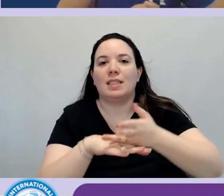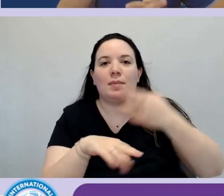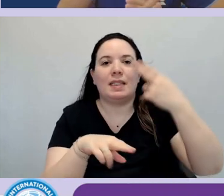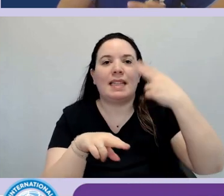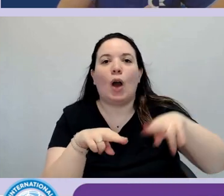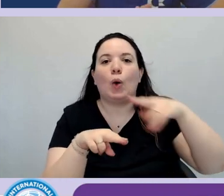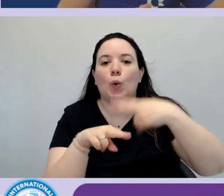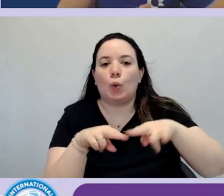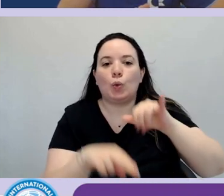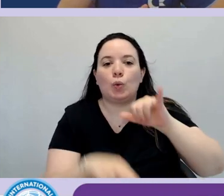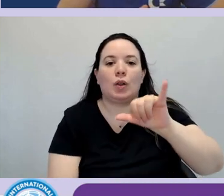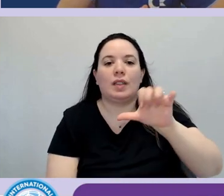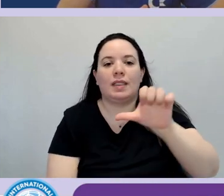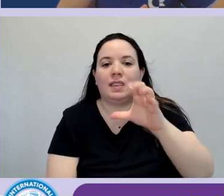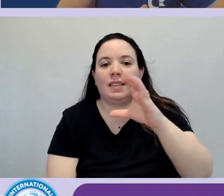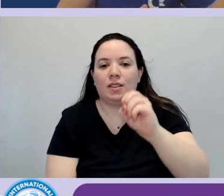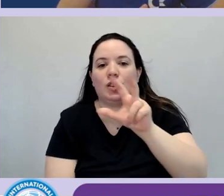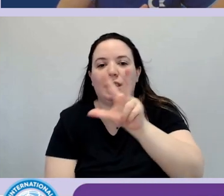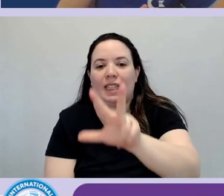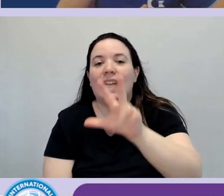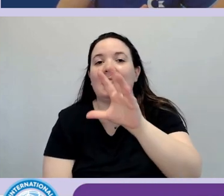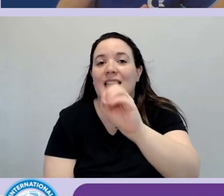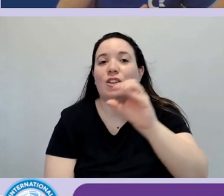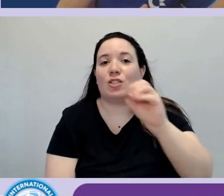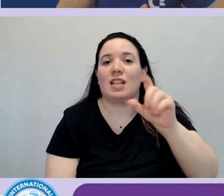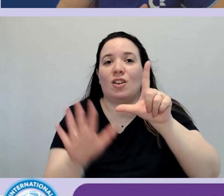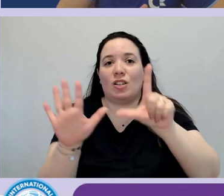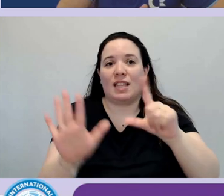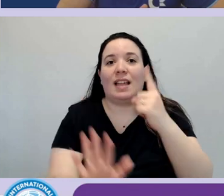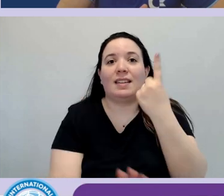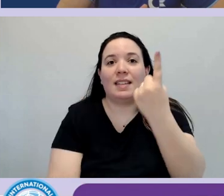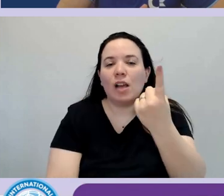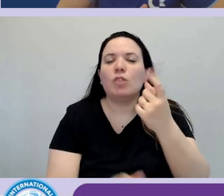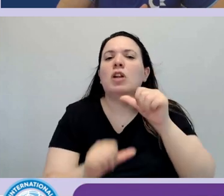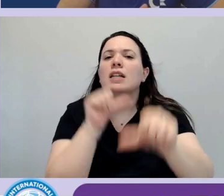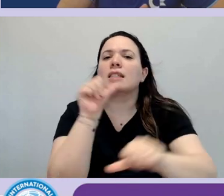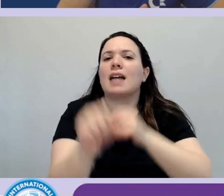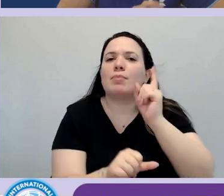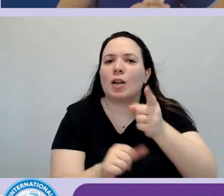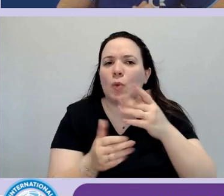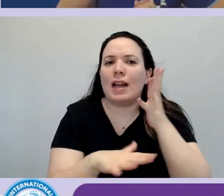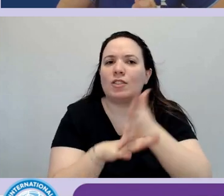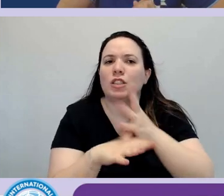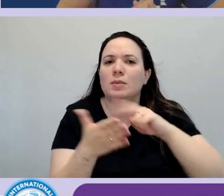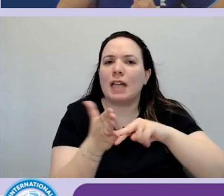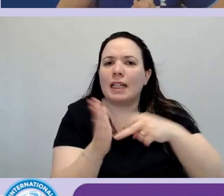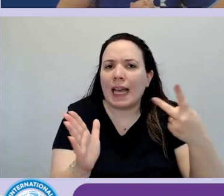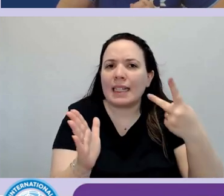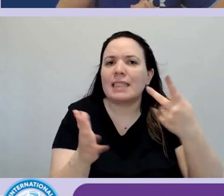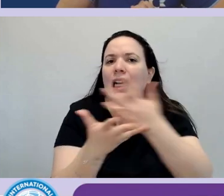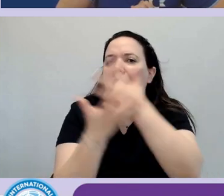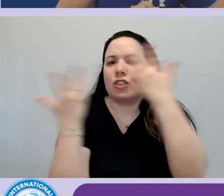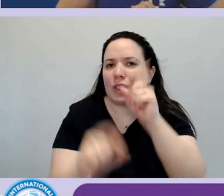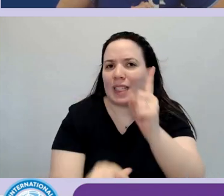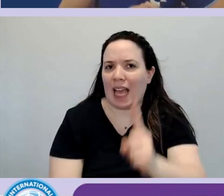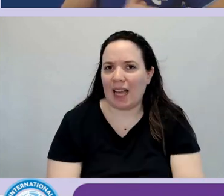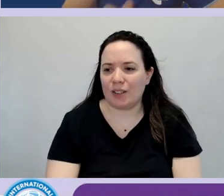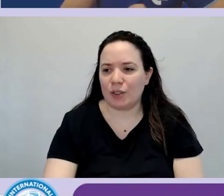uso sulla Iso 30071 e Cosa cambia con l'accessibilità tecnica non mi è